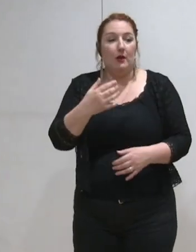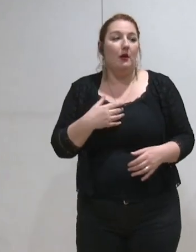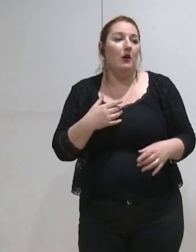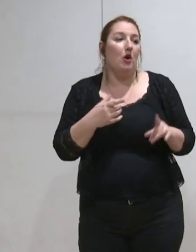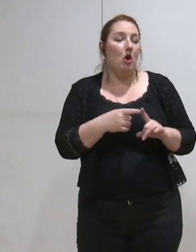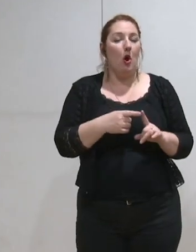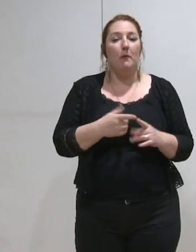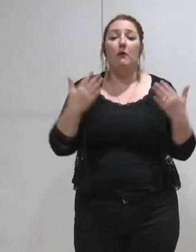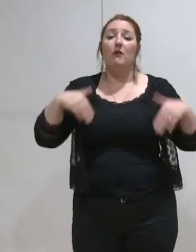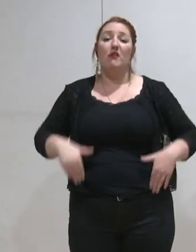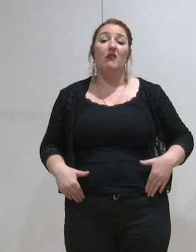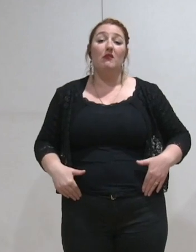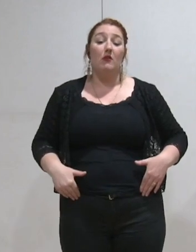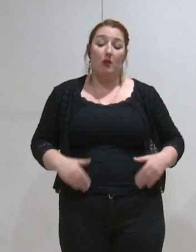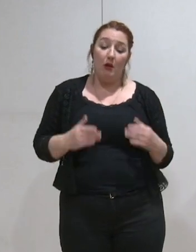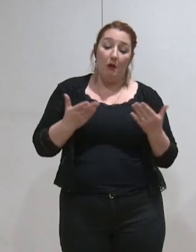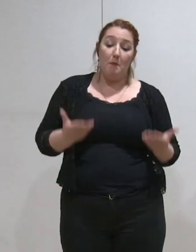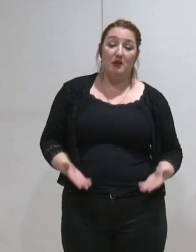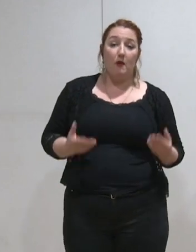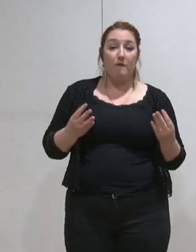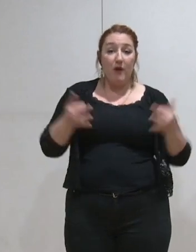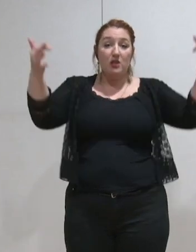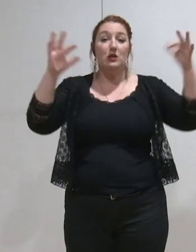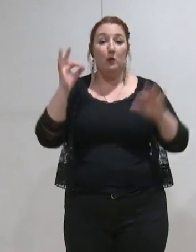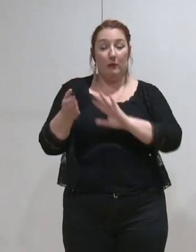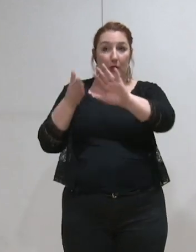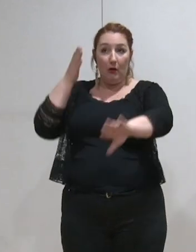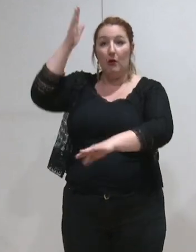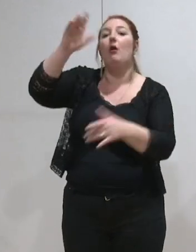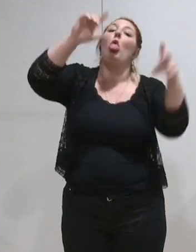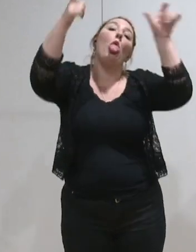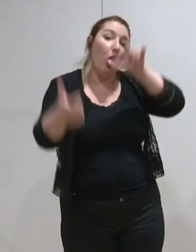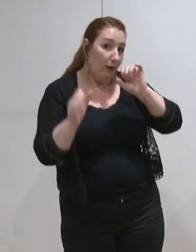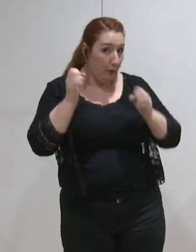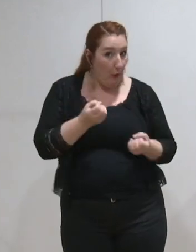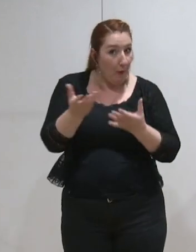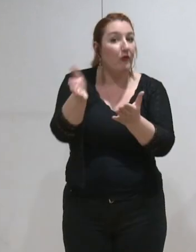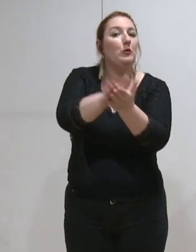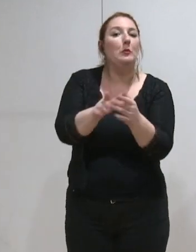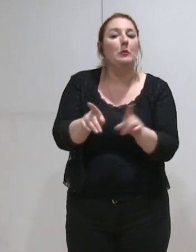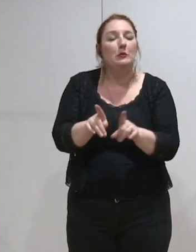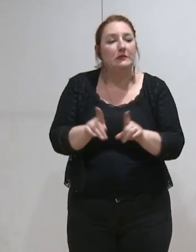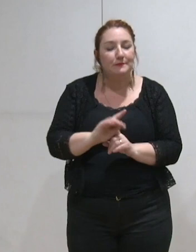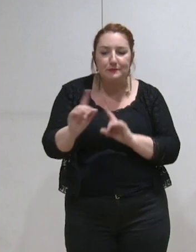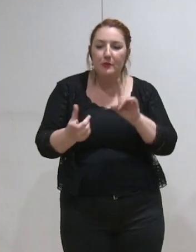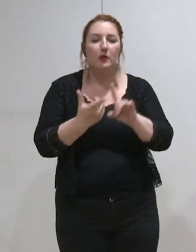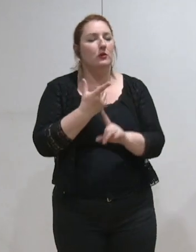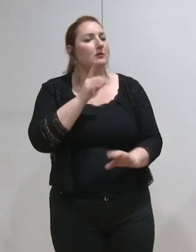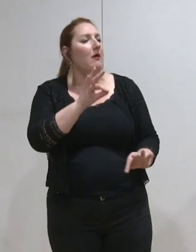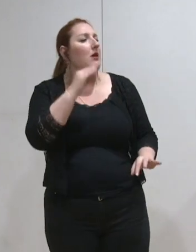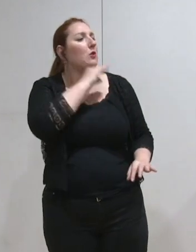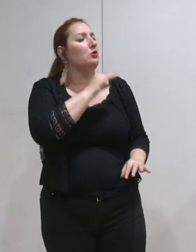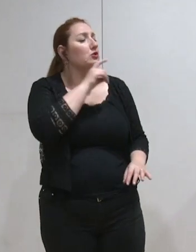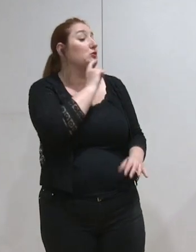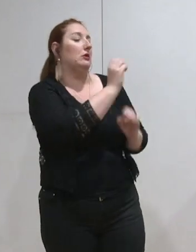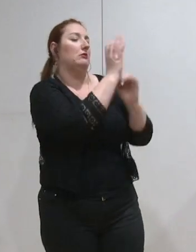présent mais elle fragilise l'avenir deuxiè élément qui nous invite à l'urgence vous y avez fait allusion